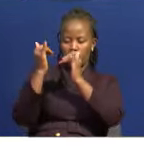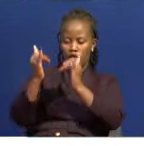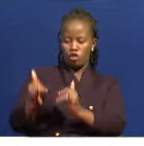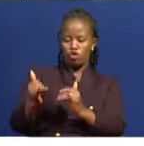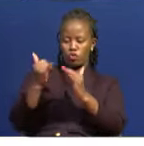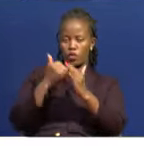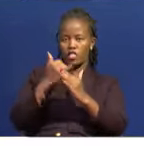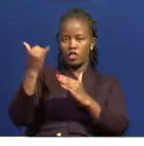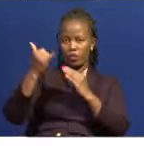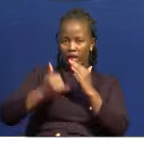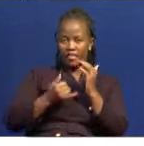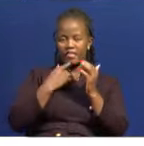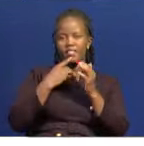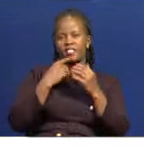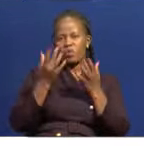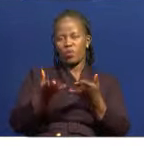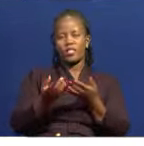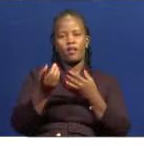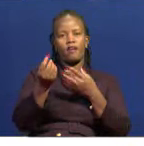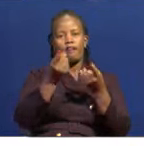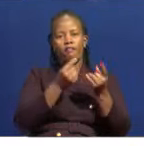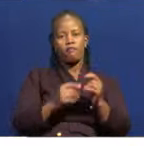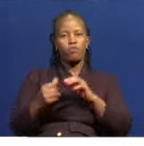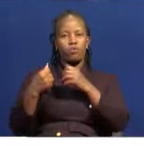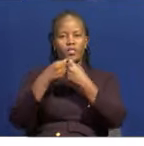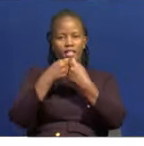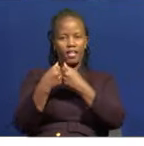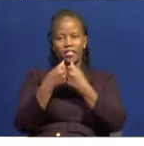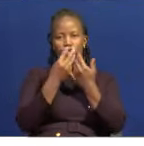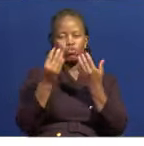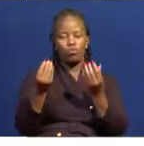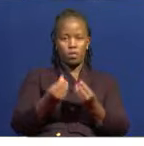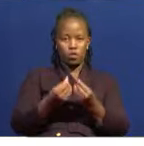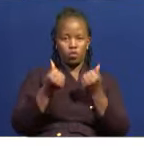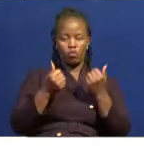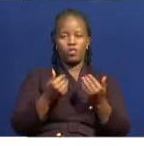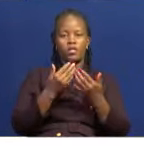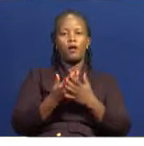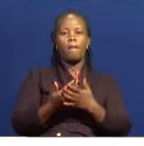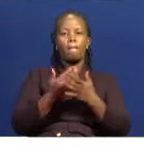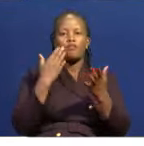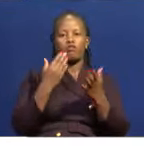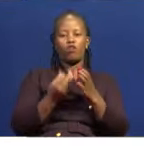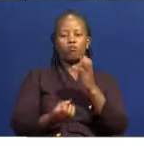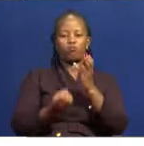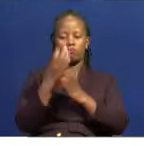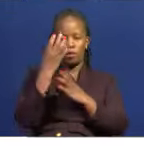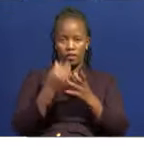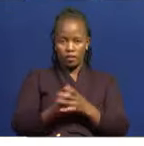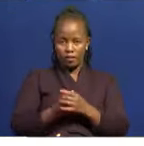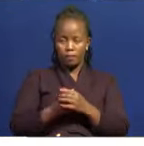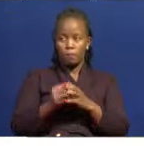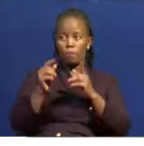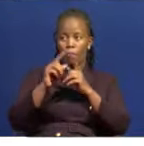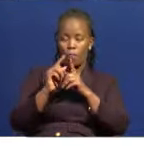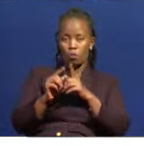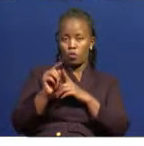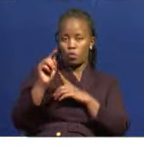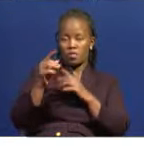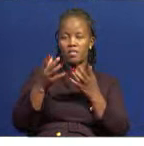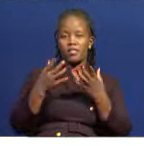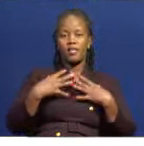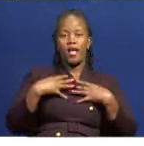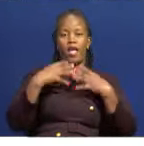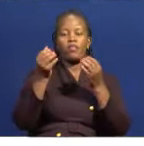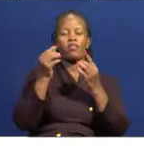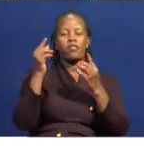akiashiria kuwa masuala machache yaliyosalia yatatatuliwa kabla ya kuzinduliwa kwa bima hiyo. Mtandao huo, mtazamaji, wa bima hiyo ya afya